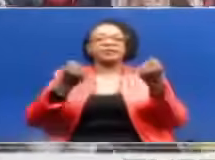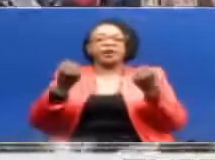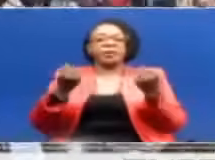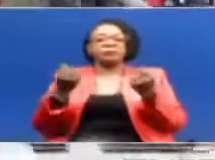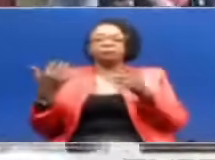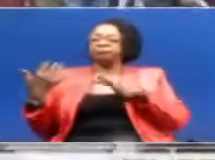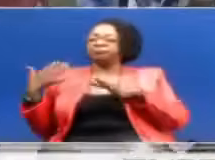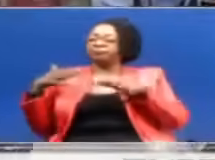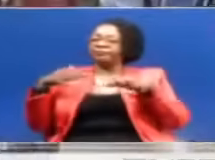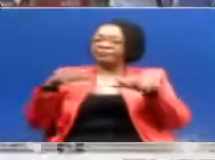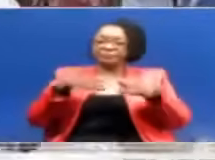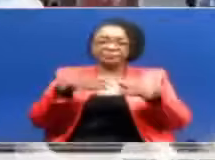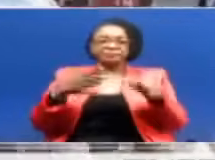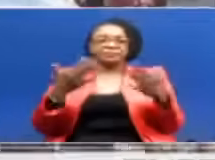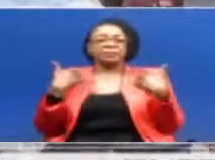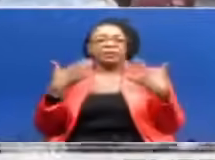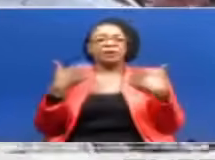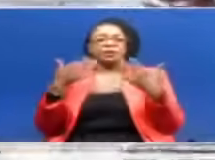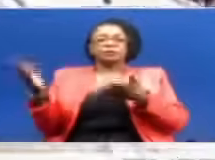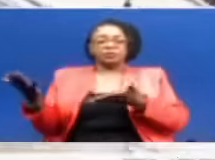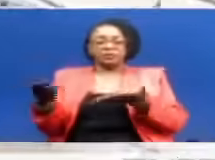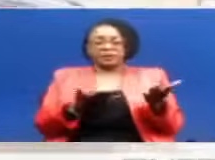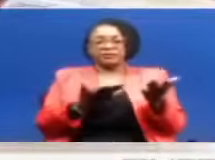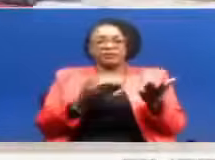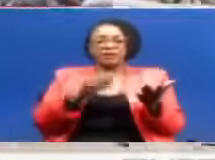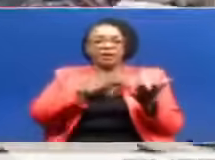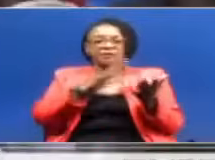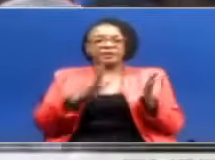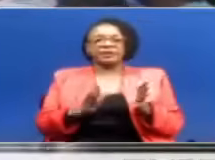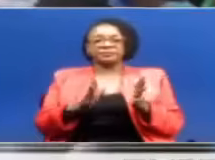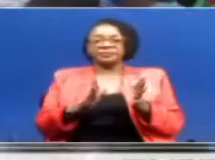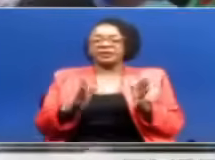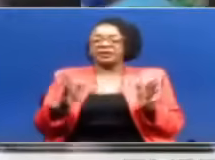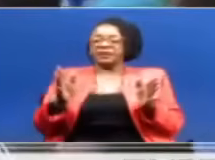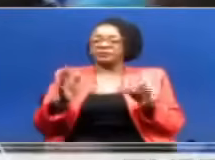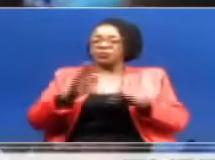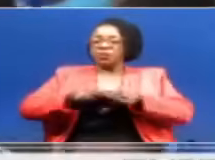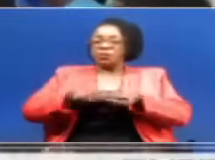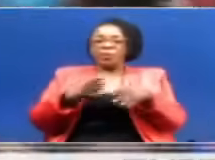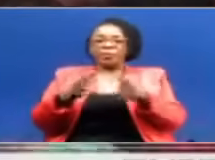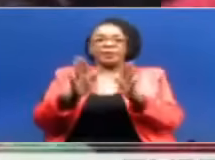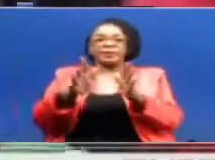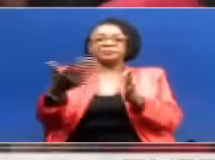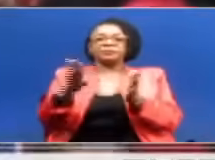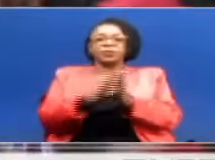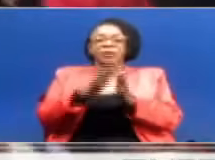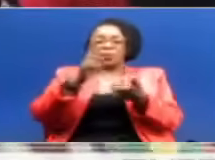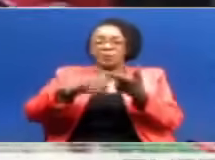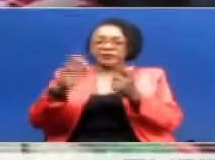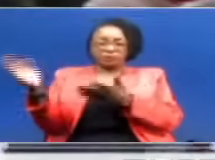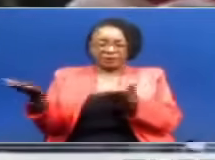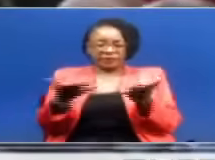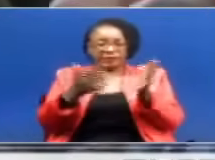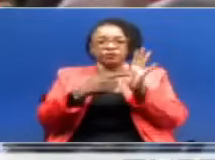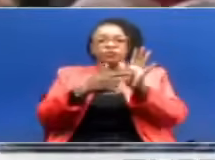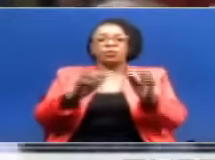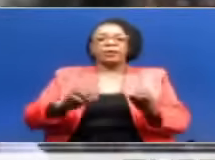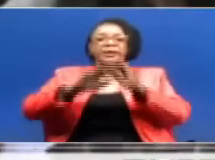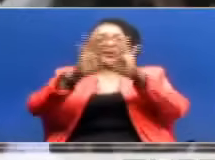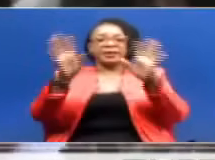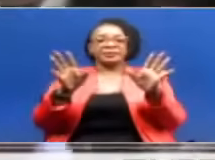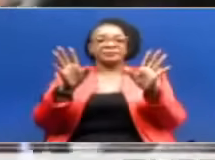katika barabara za Meru kumlaki gavana Kawira kishujaa. Mlahaka aliopewa nyumbani uliashiria kuwa umaarufu